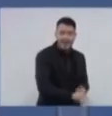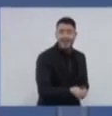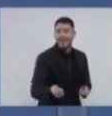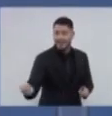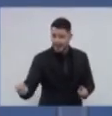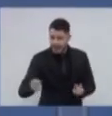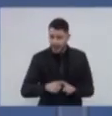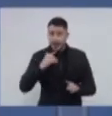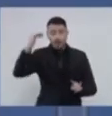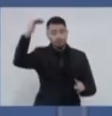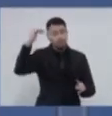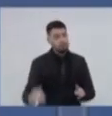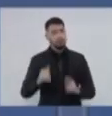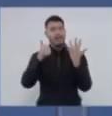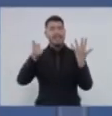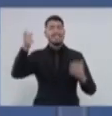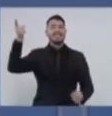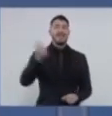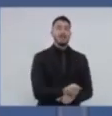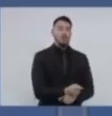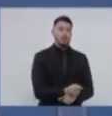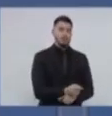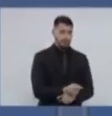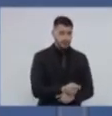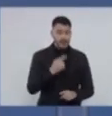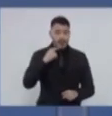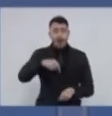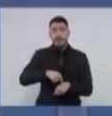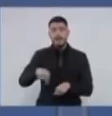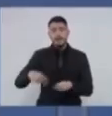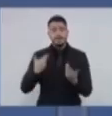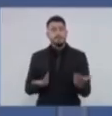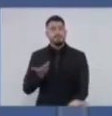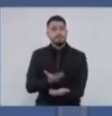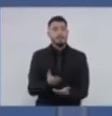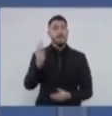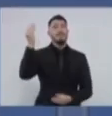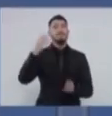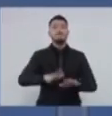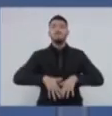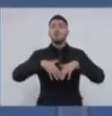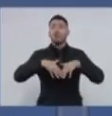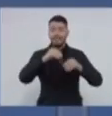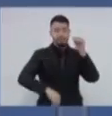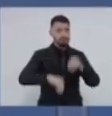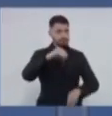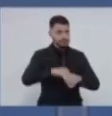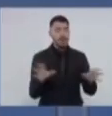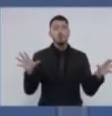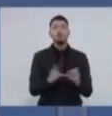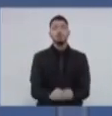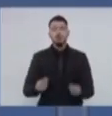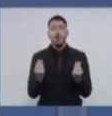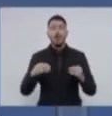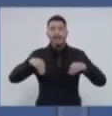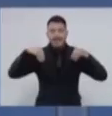στο 6% όμως στη βουλή βρίσκεται τώρα προς ψήφιση και η μείωση του φπα στα λιπάσματα επίσης το